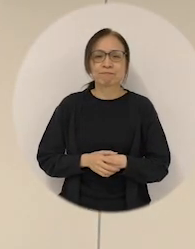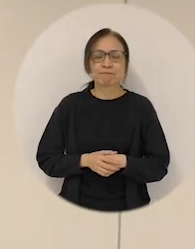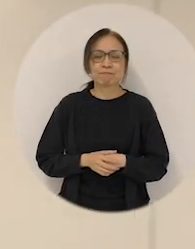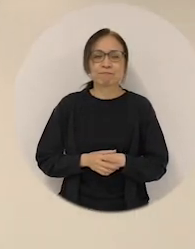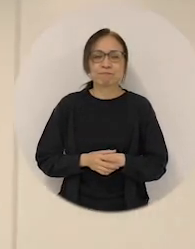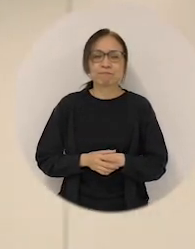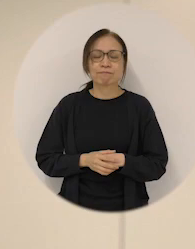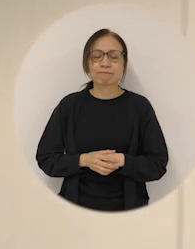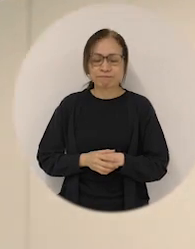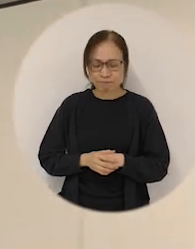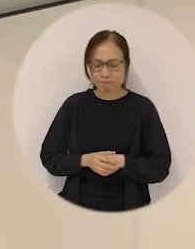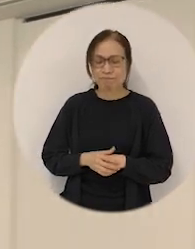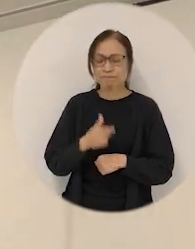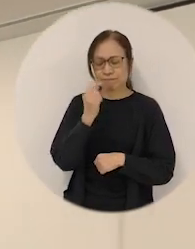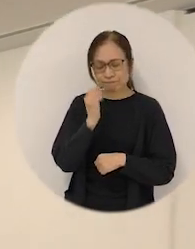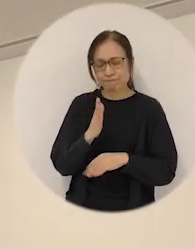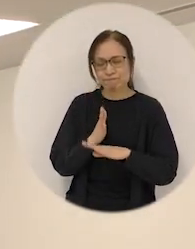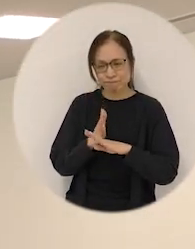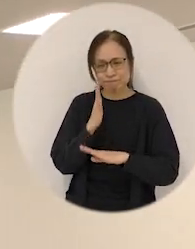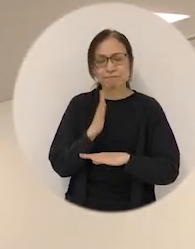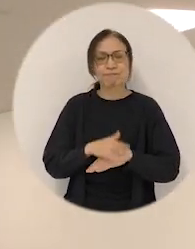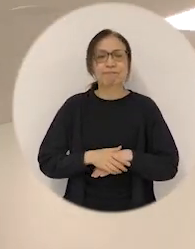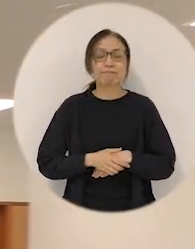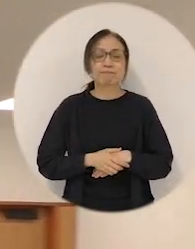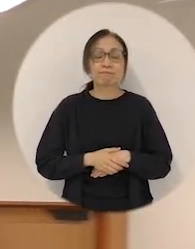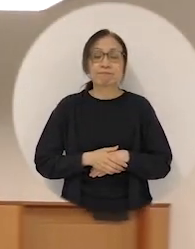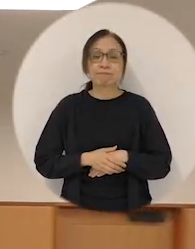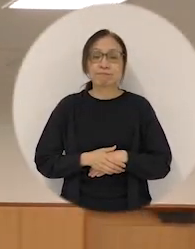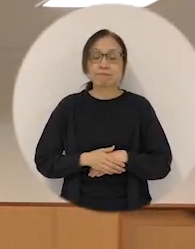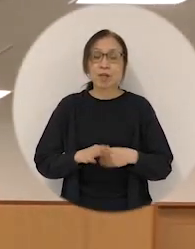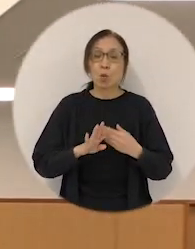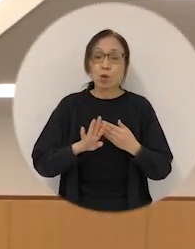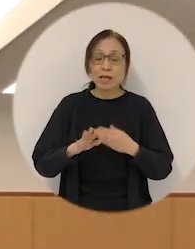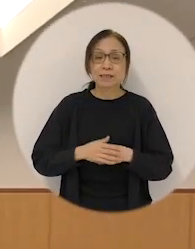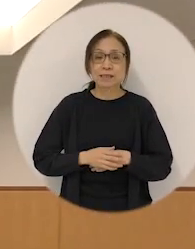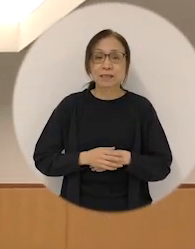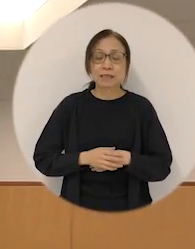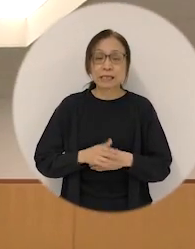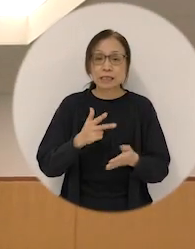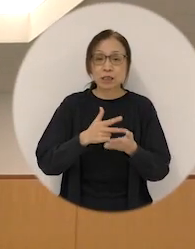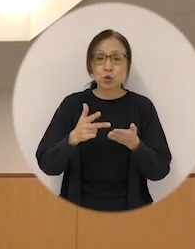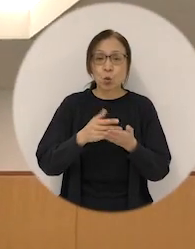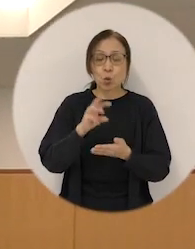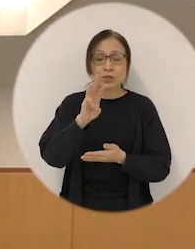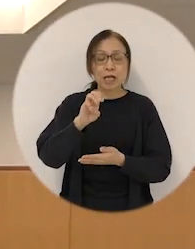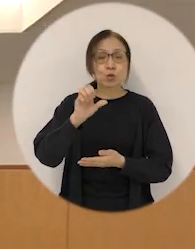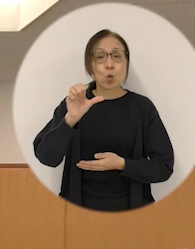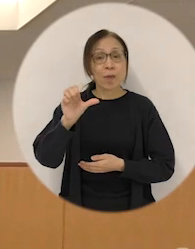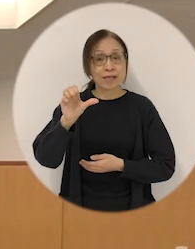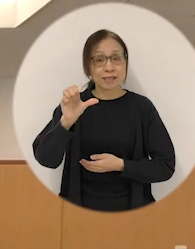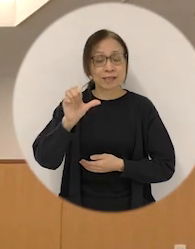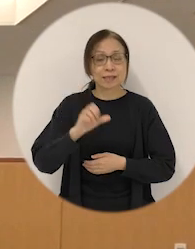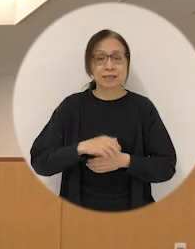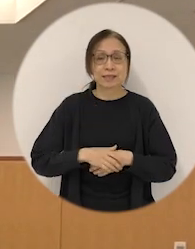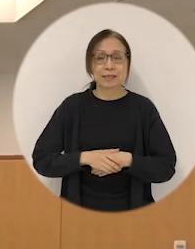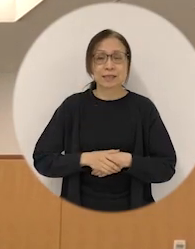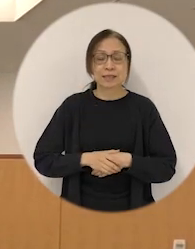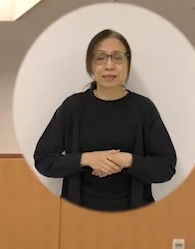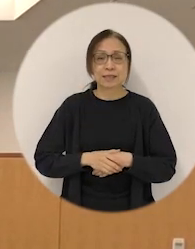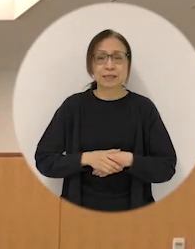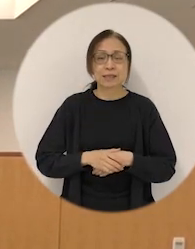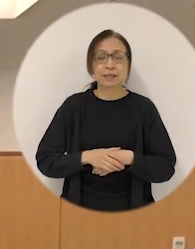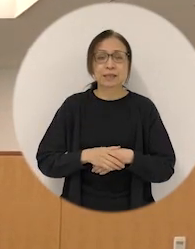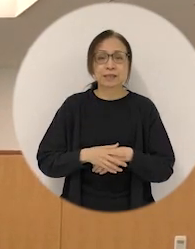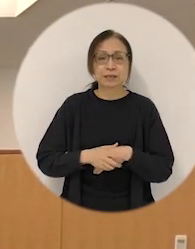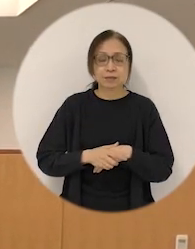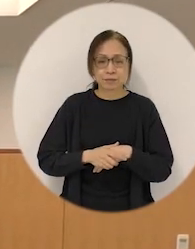すみません、ありがとうございます。あと、資料35ページの方の、市営墓地事業